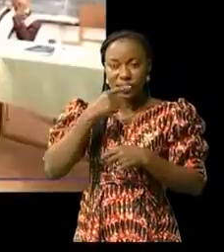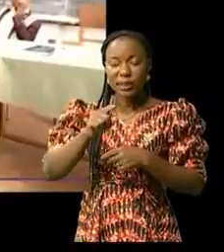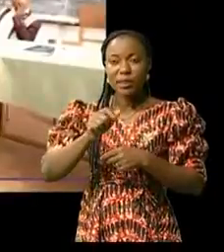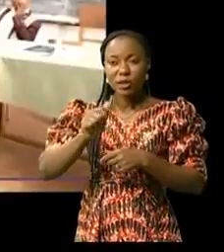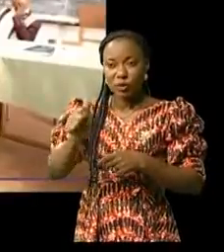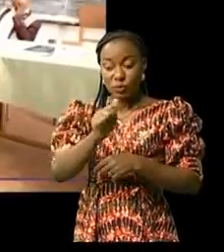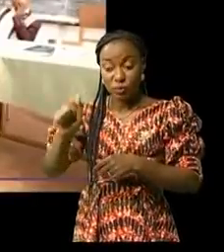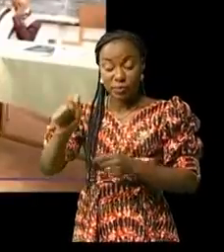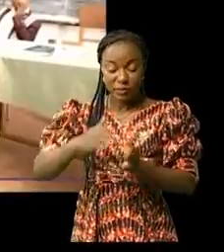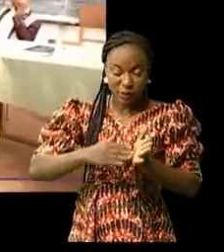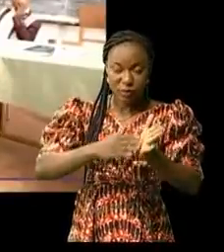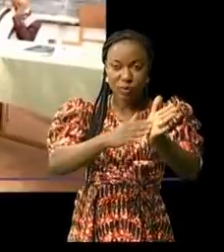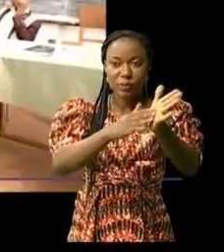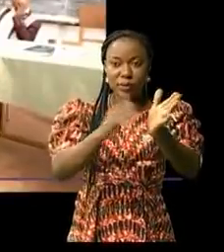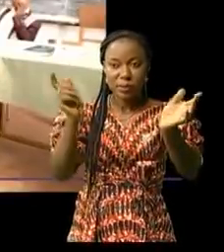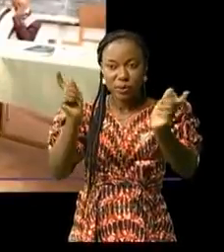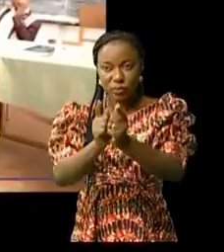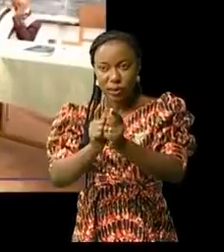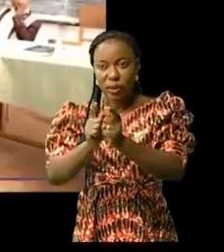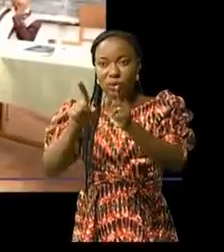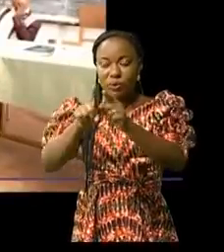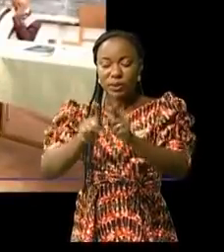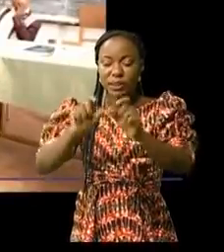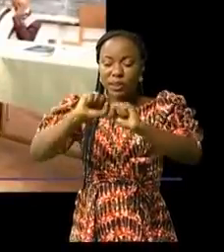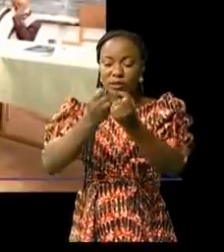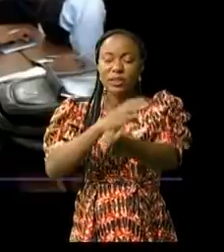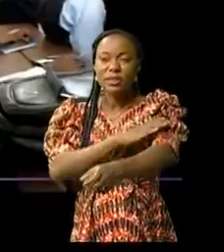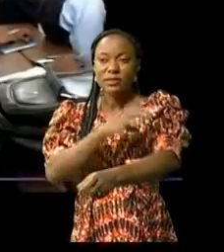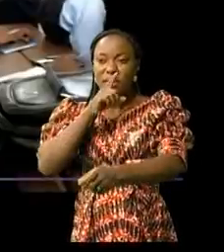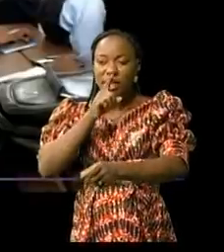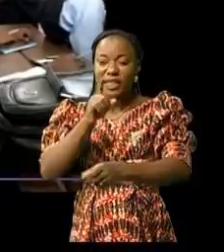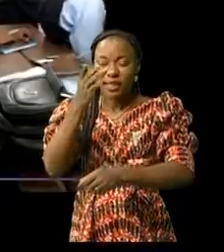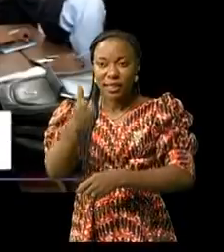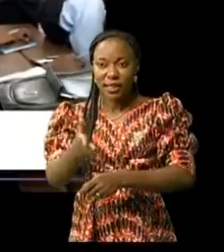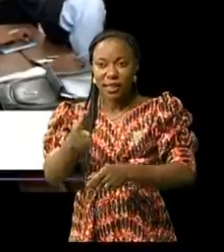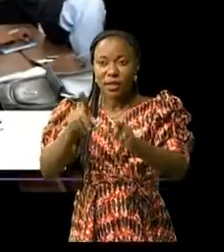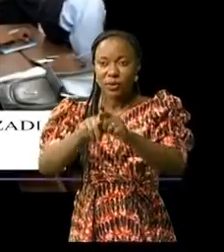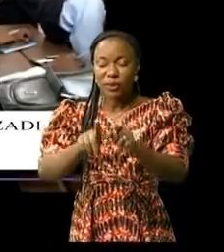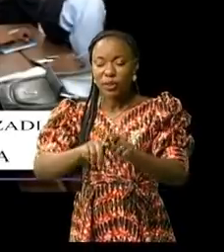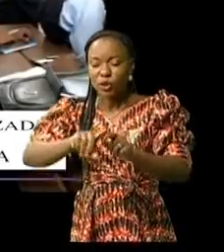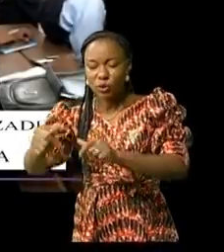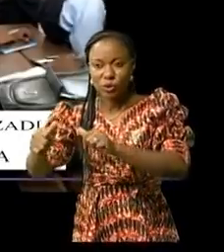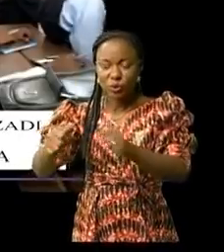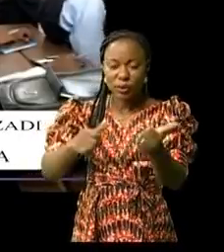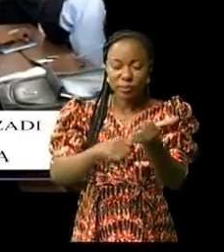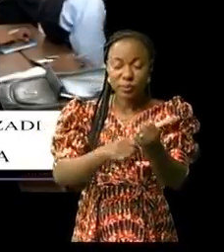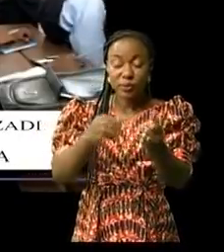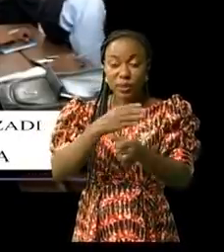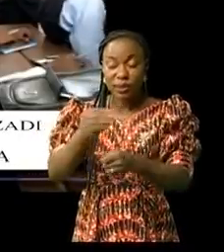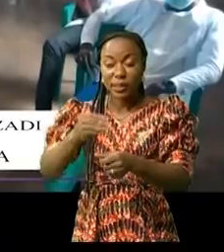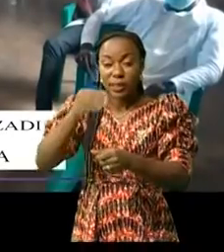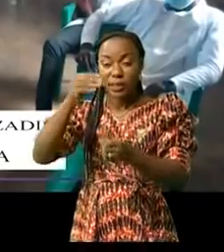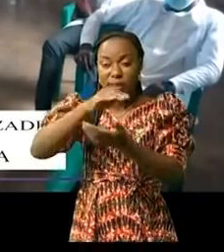dans cette démarche ont pris part à cette rencontre la société civile est délégué de la dépèce le même c'est de la clinique une veste et des